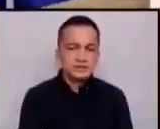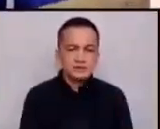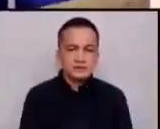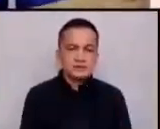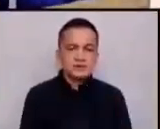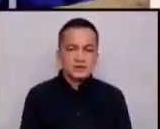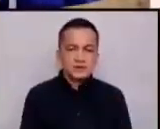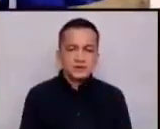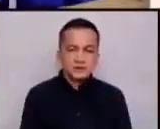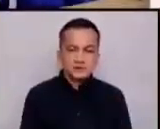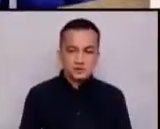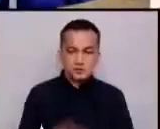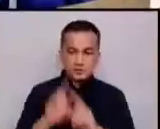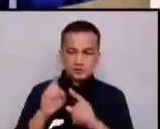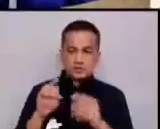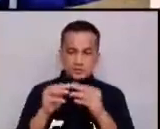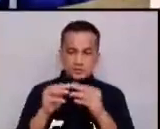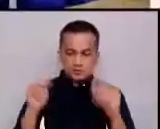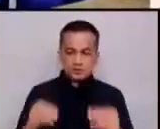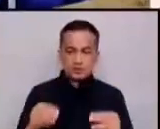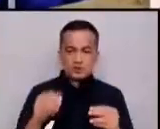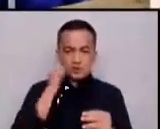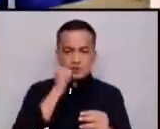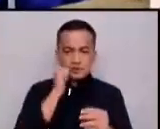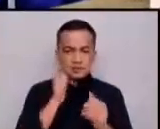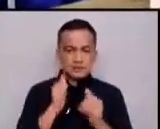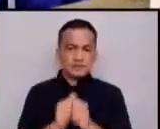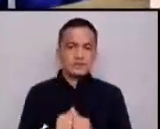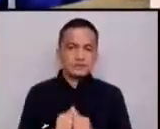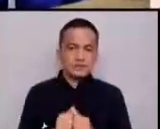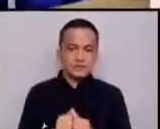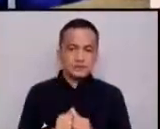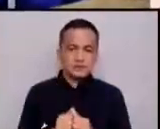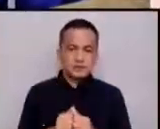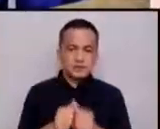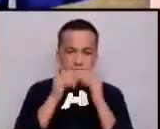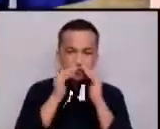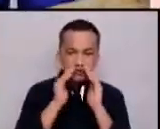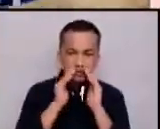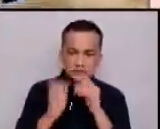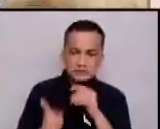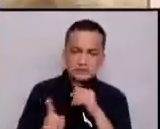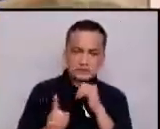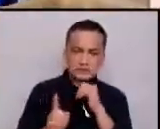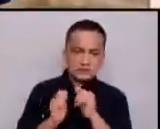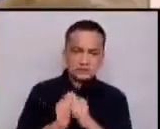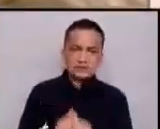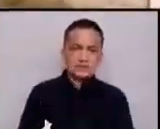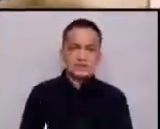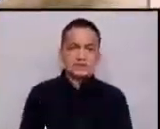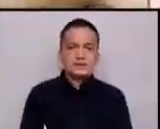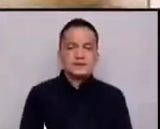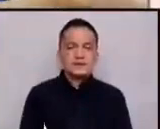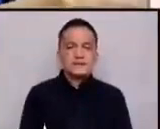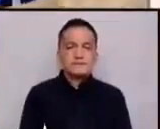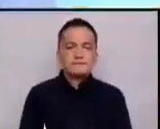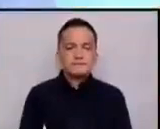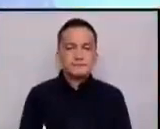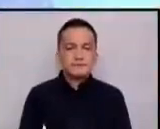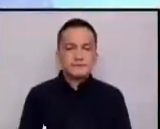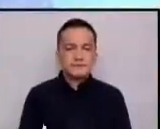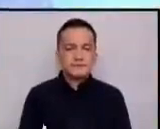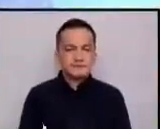mall, kasama lagi niya kasi nalulungkot kami pagka hindi kasama eh. Grabe yung pagkatutok niyo no,